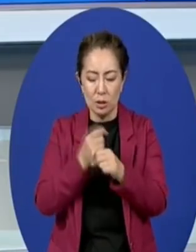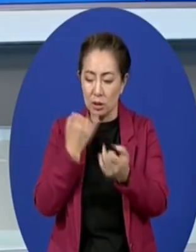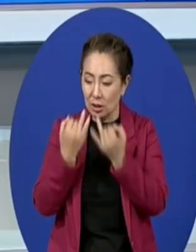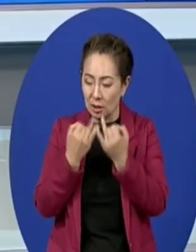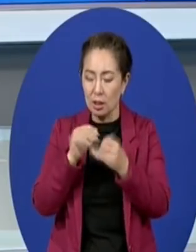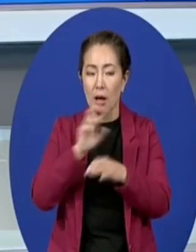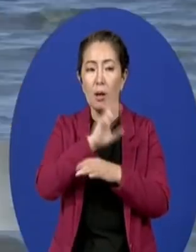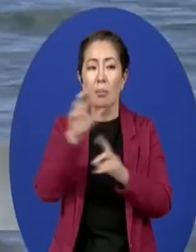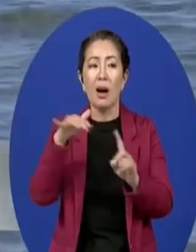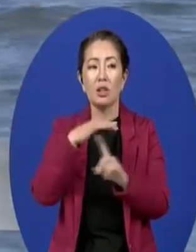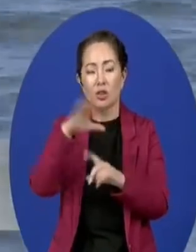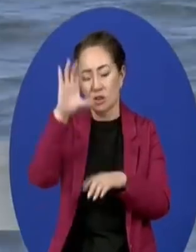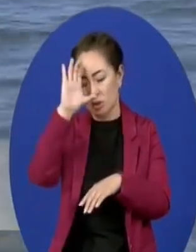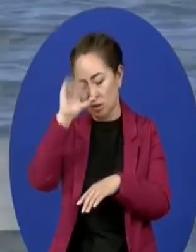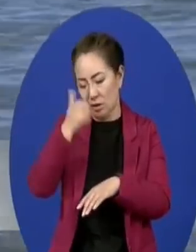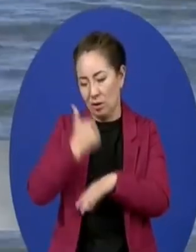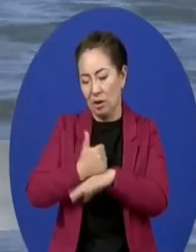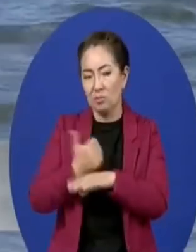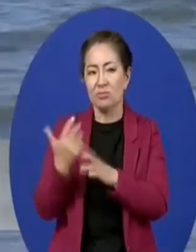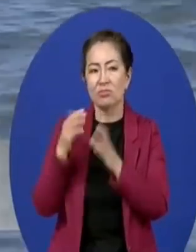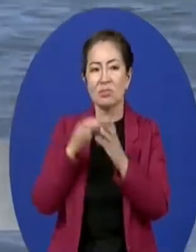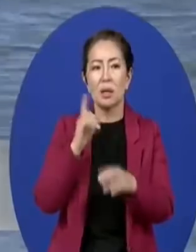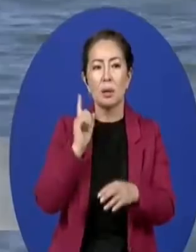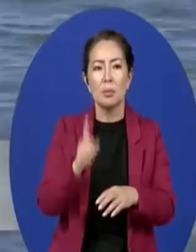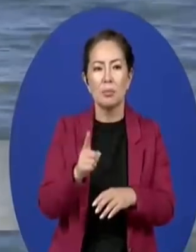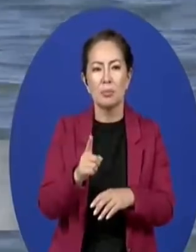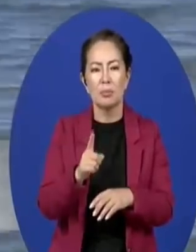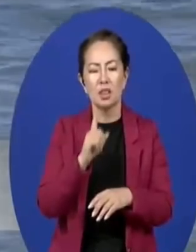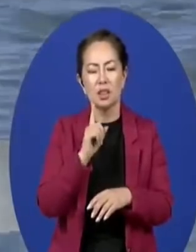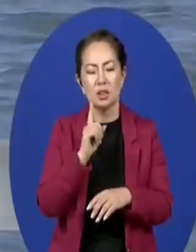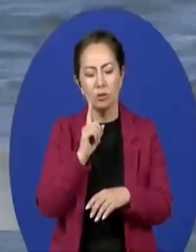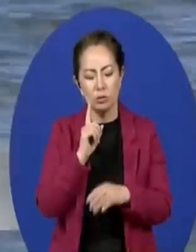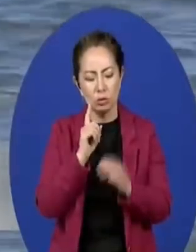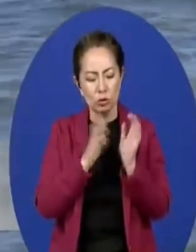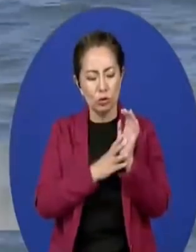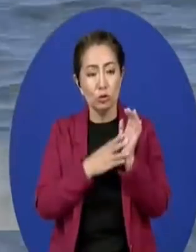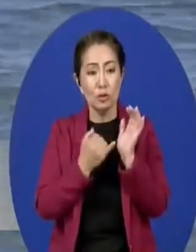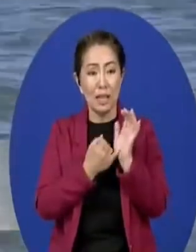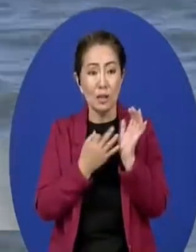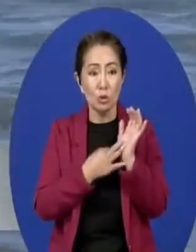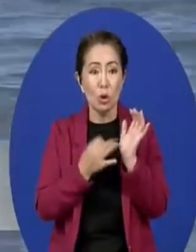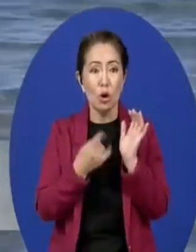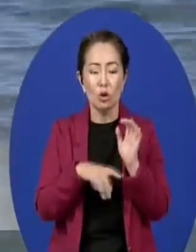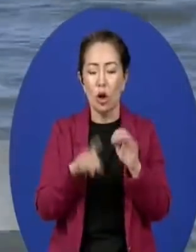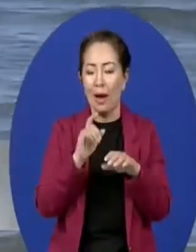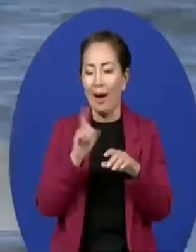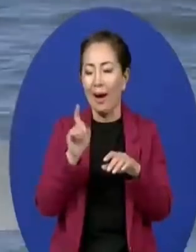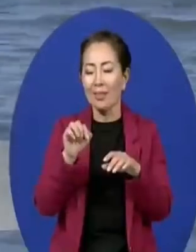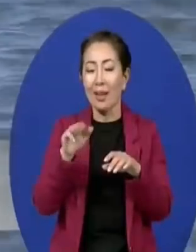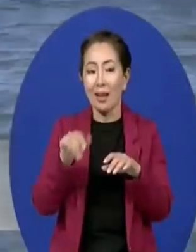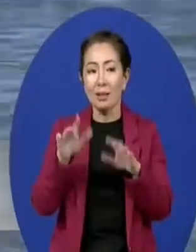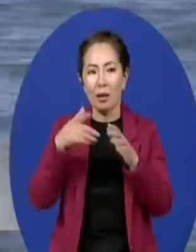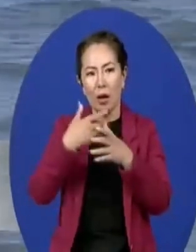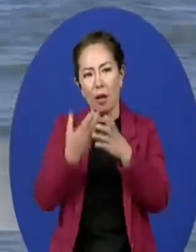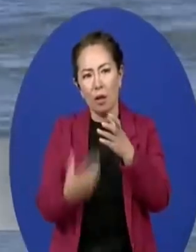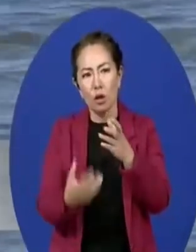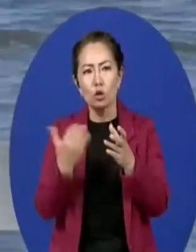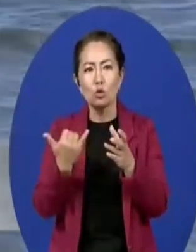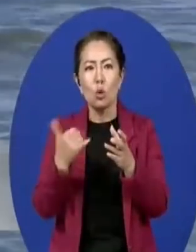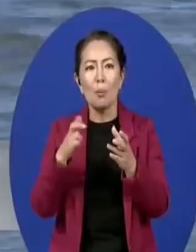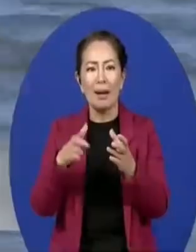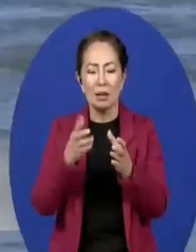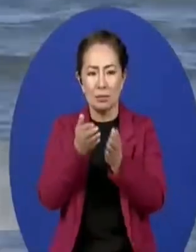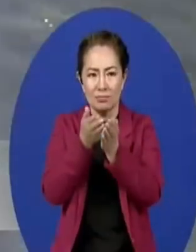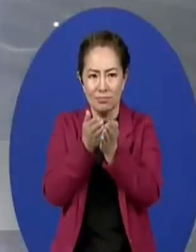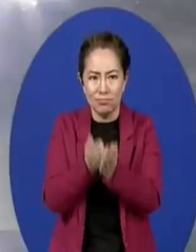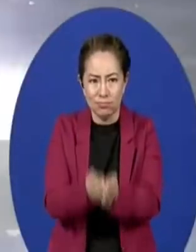орчин илэржүүлчдийн сайдар ахлуулсан ажлын хэсэг эхний ээлжиндээ 1986 онд Хөвсгөл аймгийн хатгал сум орчимд живсэн Сүхбаатар хөлөг онгоцыг